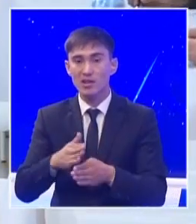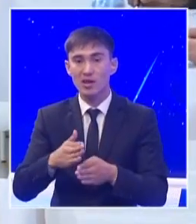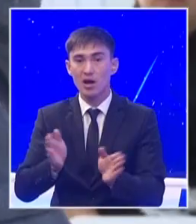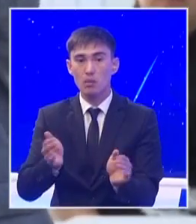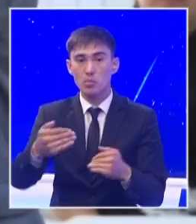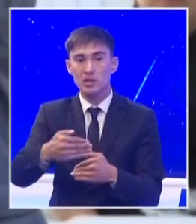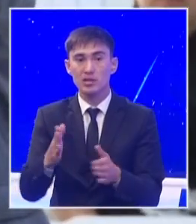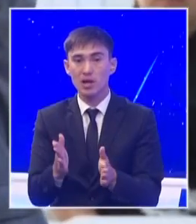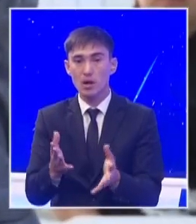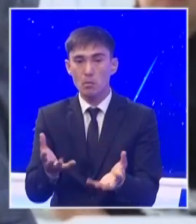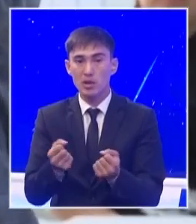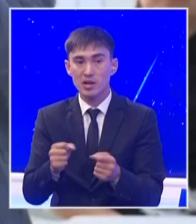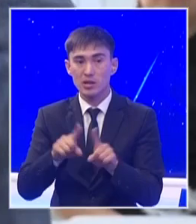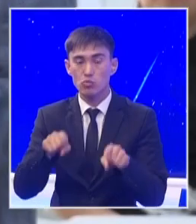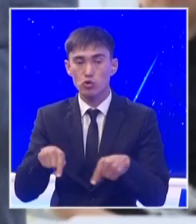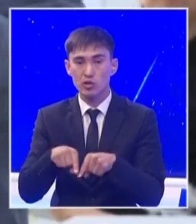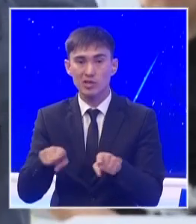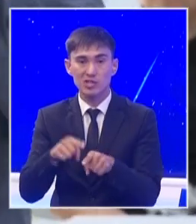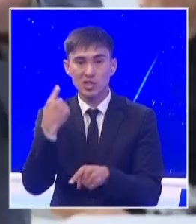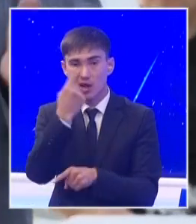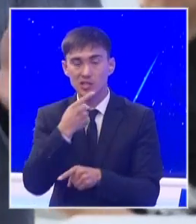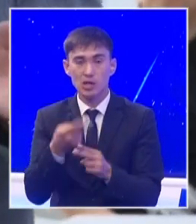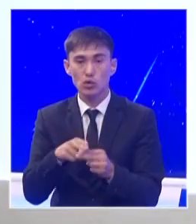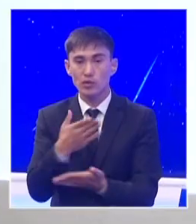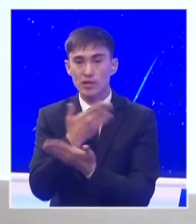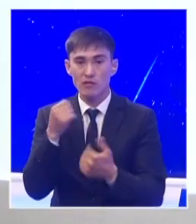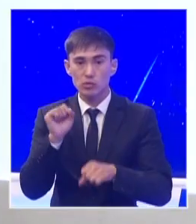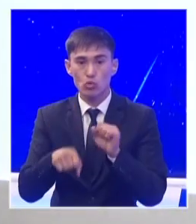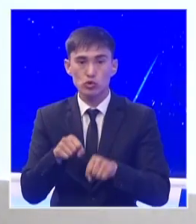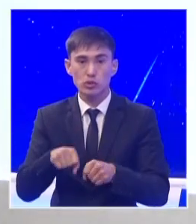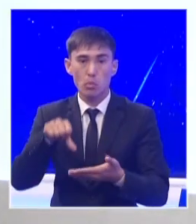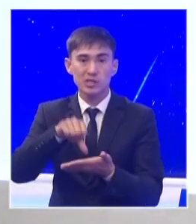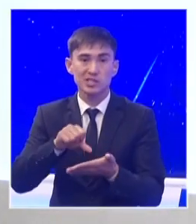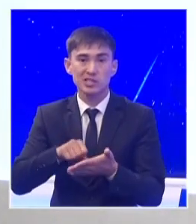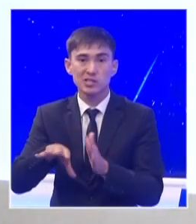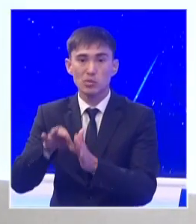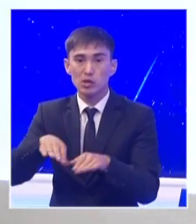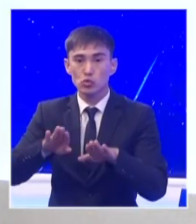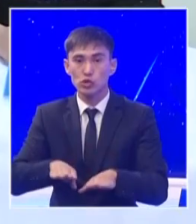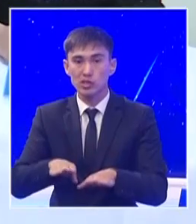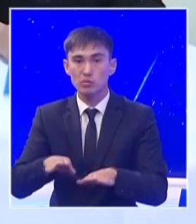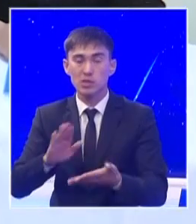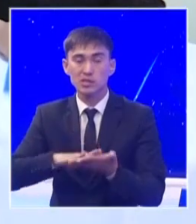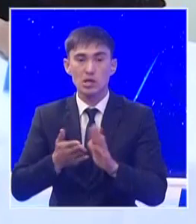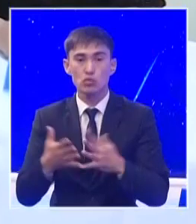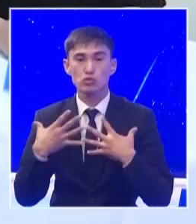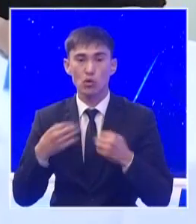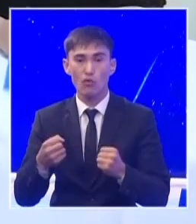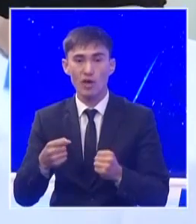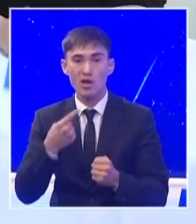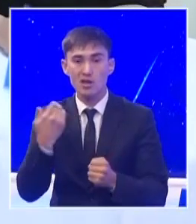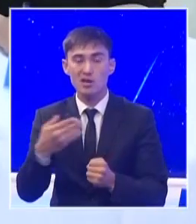для принятия бюллетеней. Также для лиц, которые не имеют возможности посетить избирательные участки по состоянию